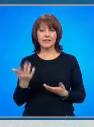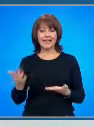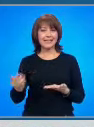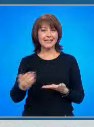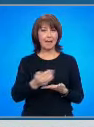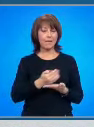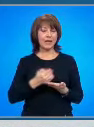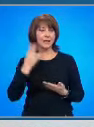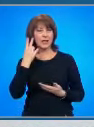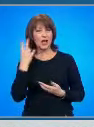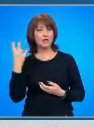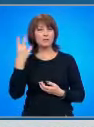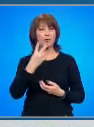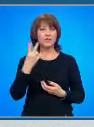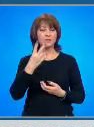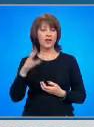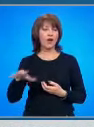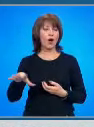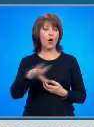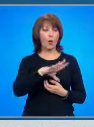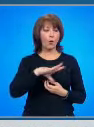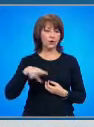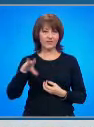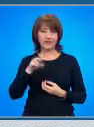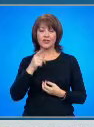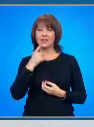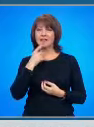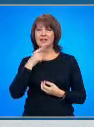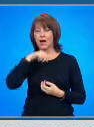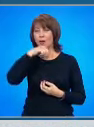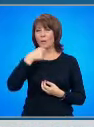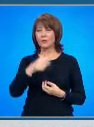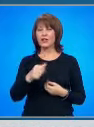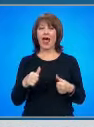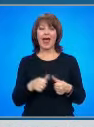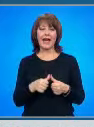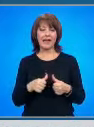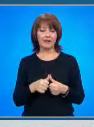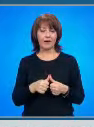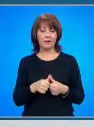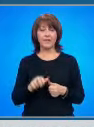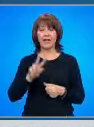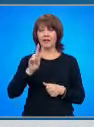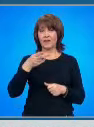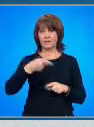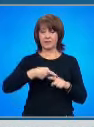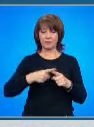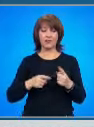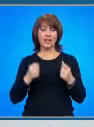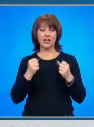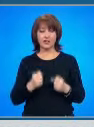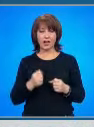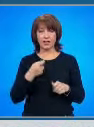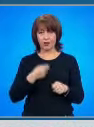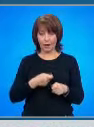споразумения от абсолютно всички кредитори за отпадане на лихвите. Чаках ги 2 месеца и половина да